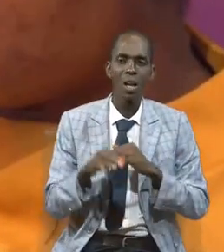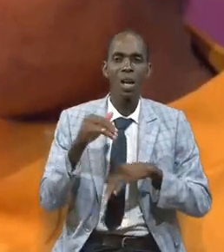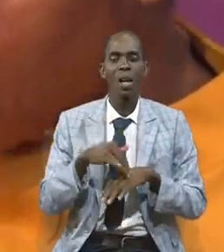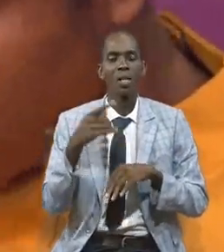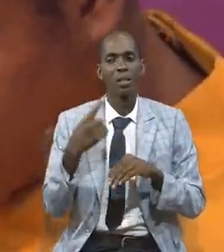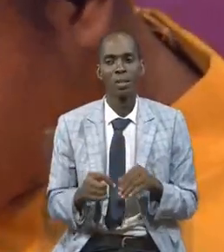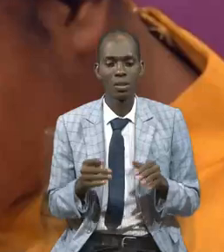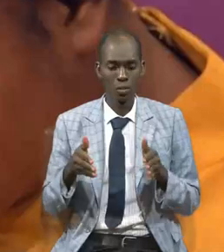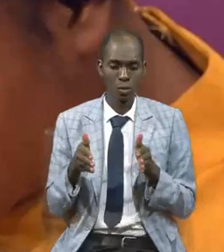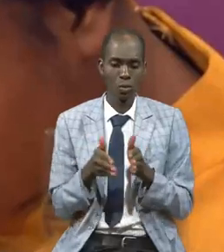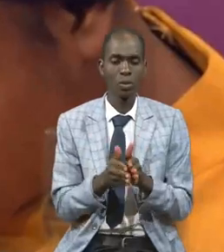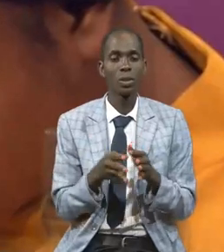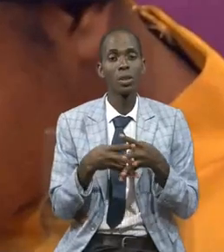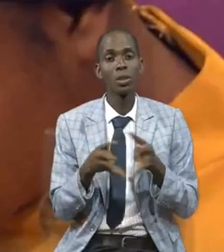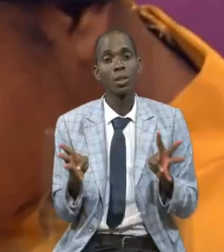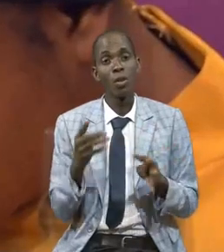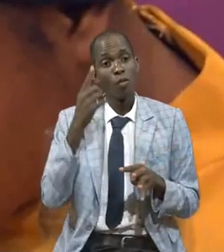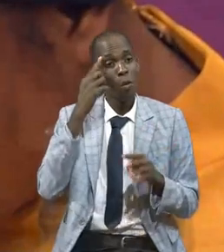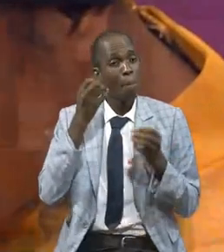porte étroite, car je vous le dis,